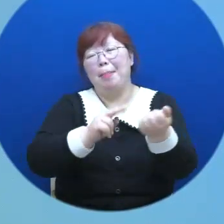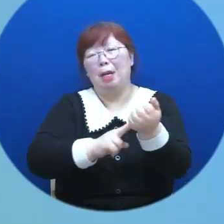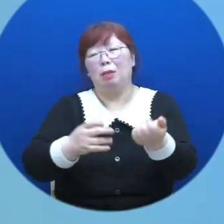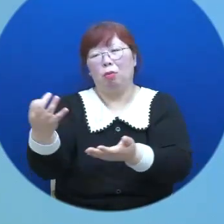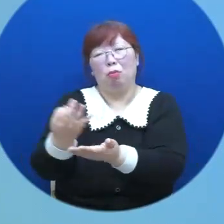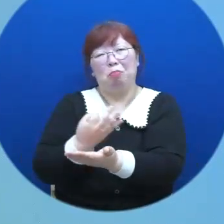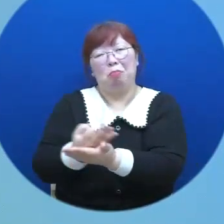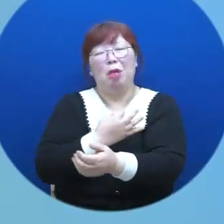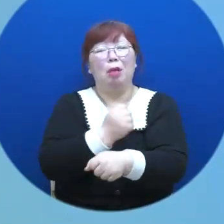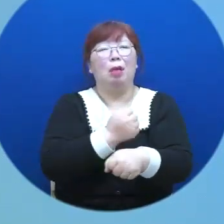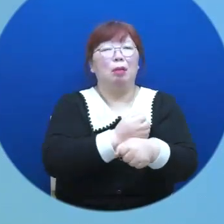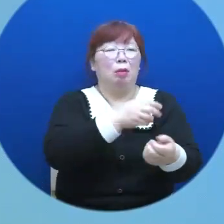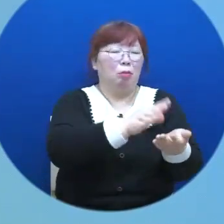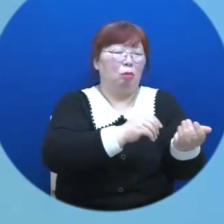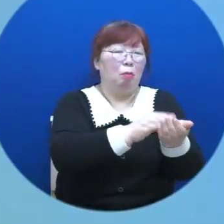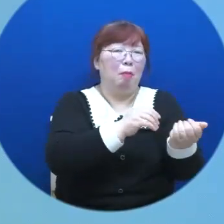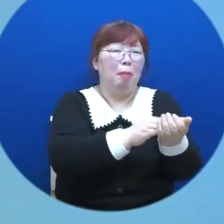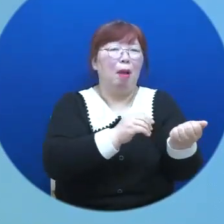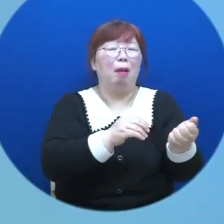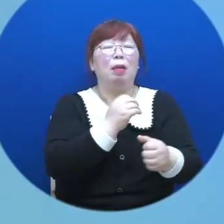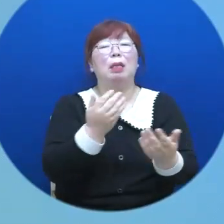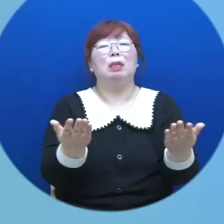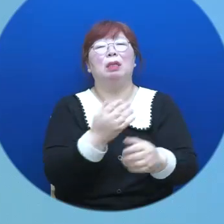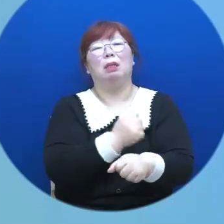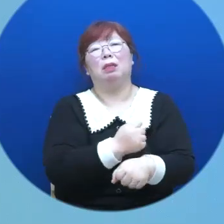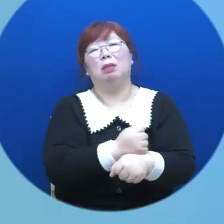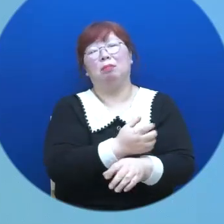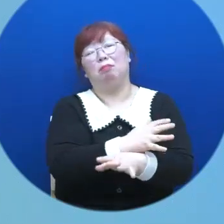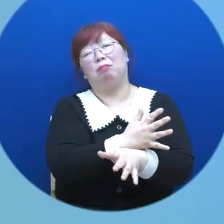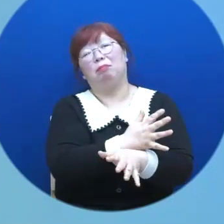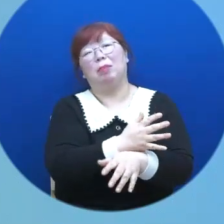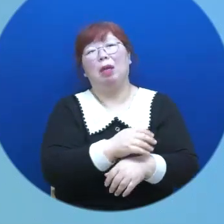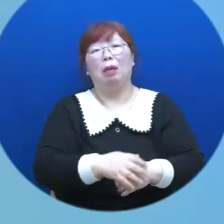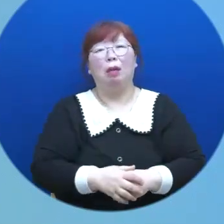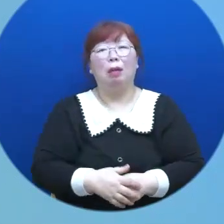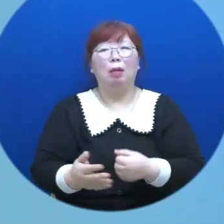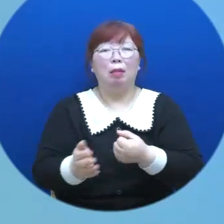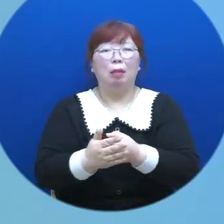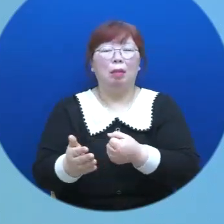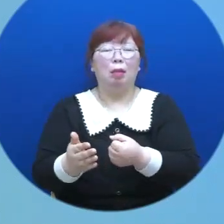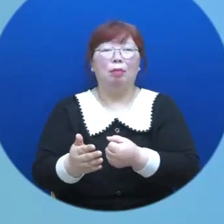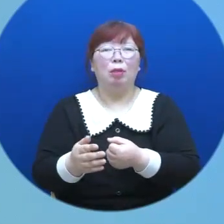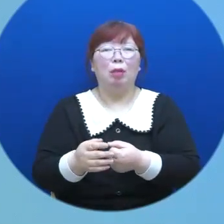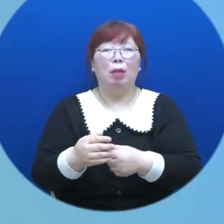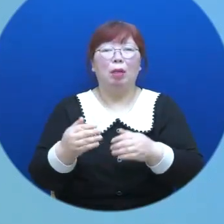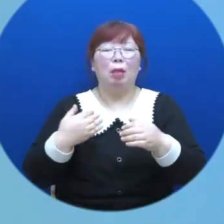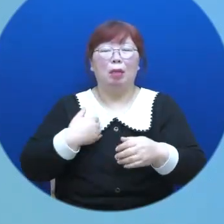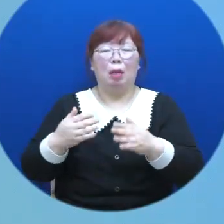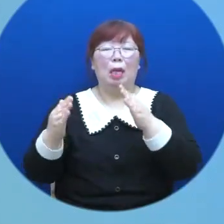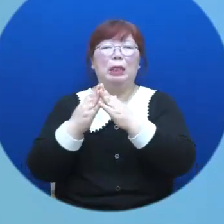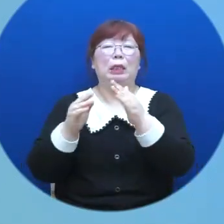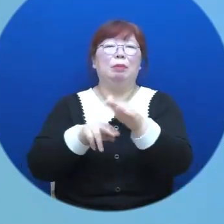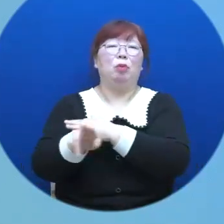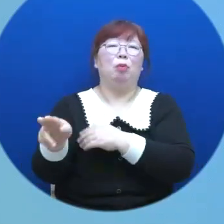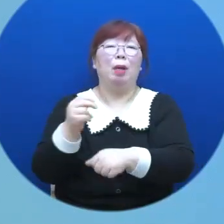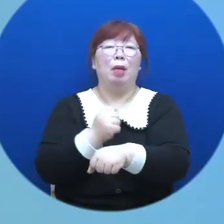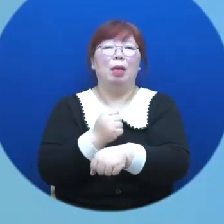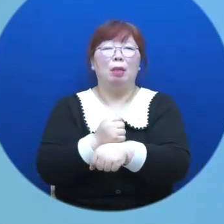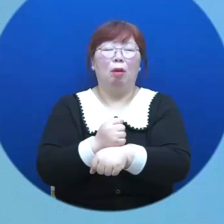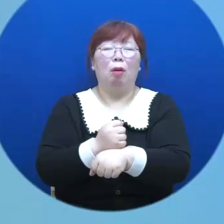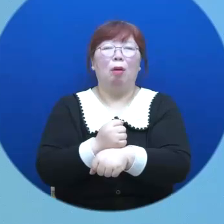쓰는 아주 못된 아버지예요. 그래서 자기도 가출했죠. 그 가출해서 방황하고 있다가